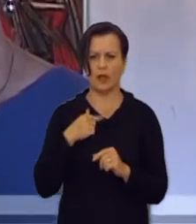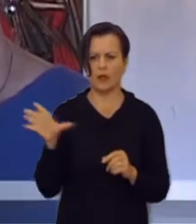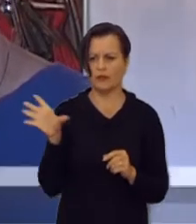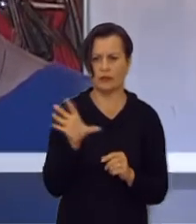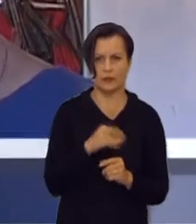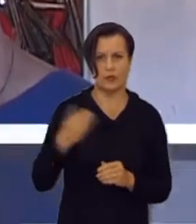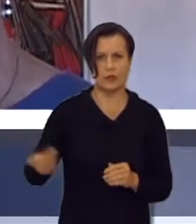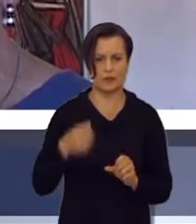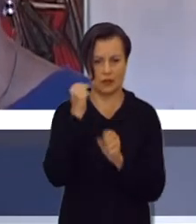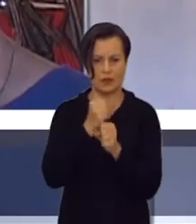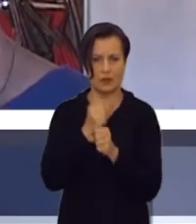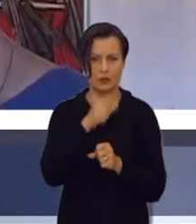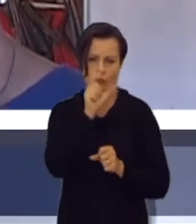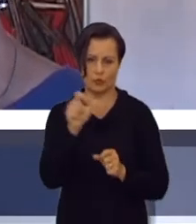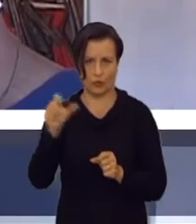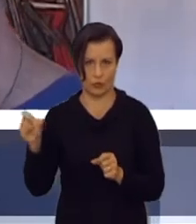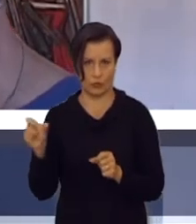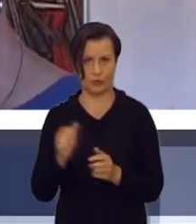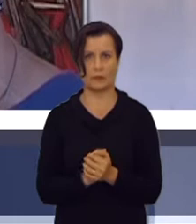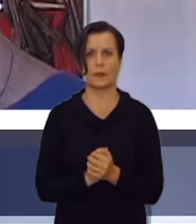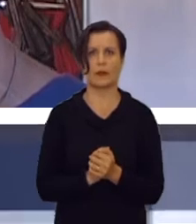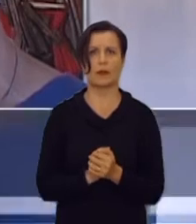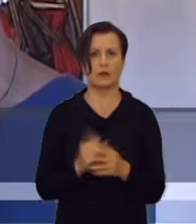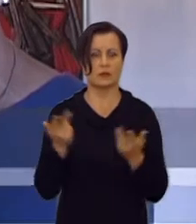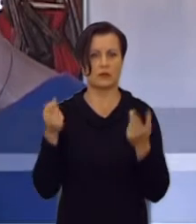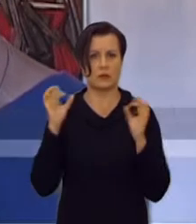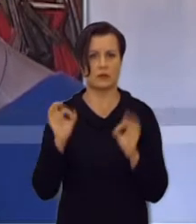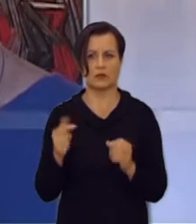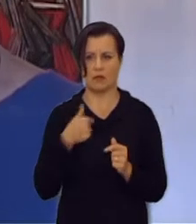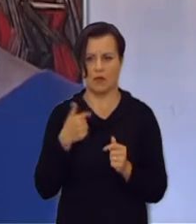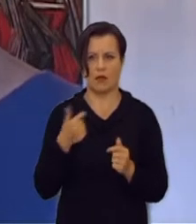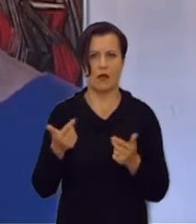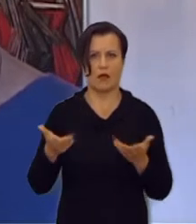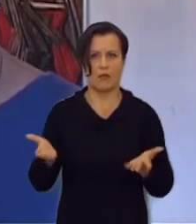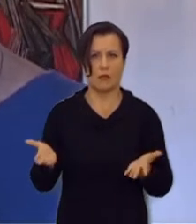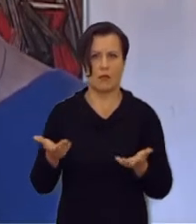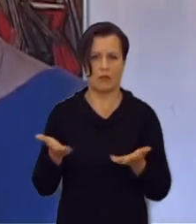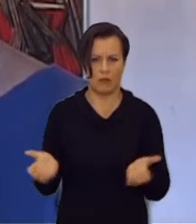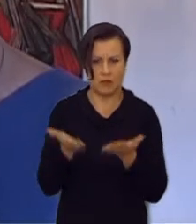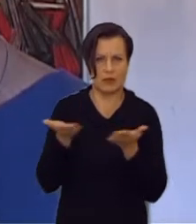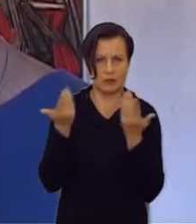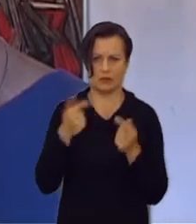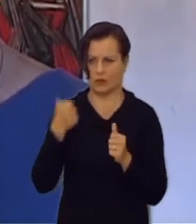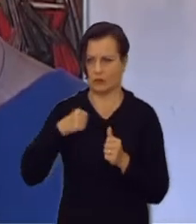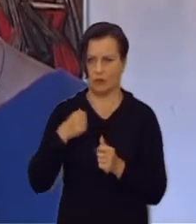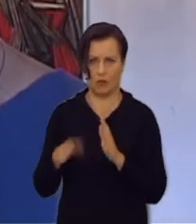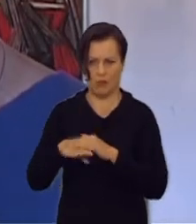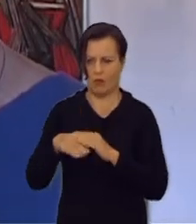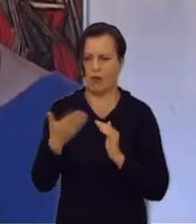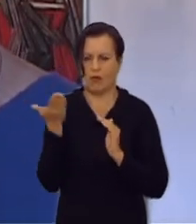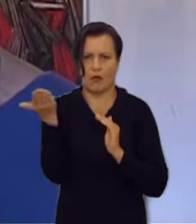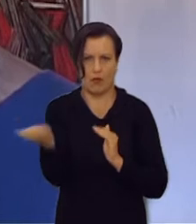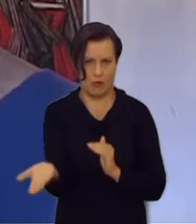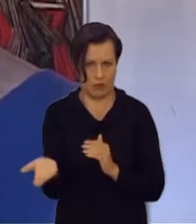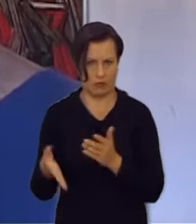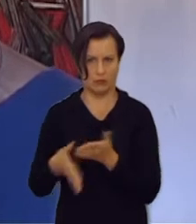esu dirbusi su žmonėmis ir tikriausiai manęs tas ir paskatino, kad eiti žmonėms ir ištiesti tą pagalbos ranką, kaip